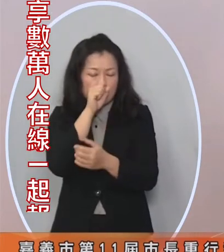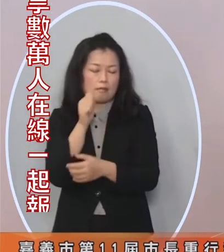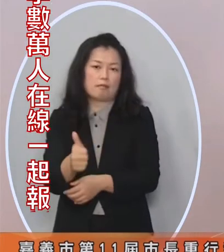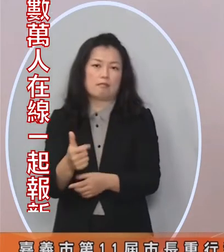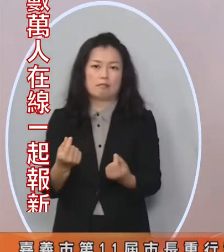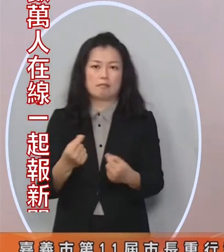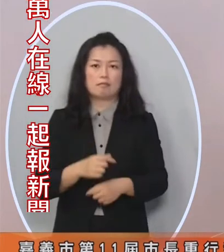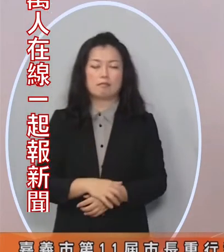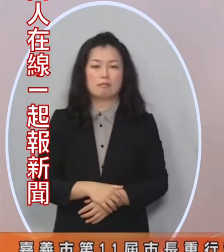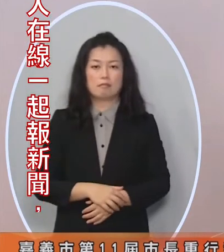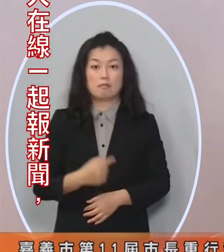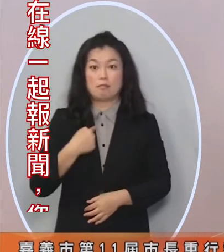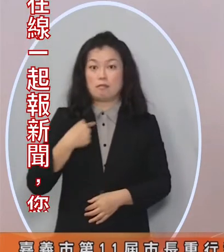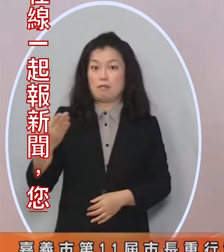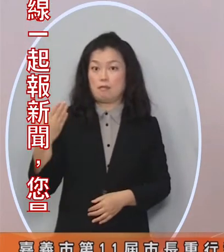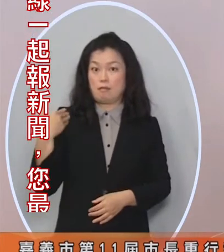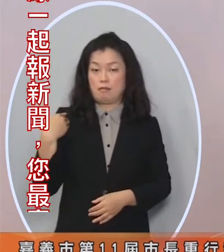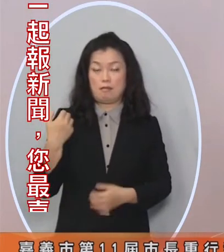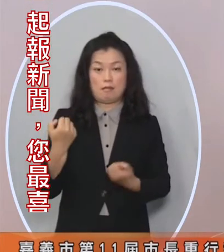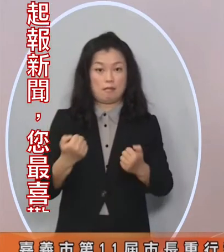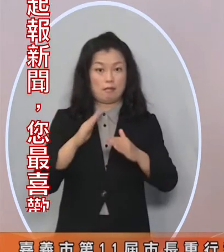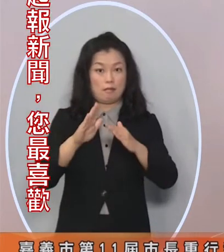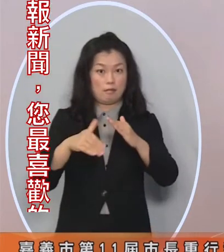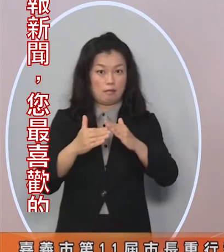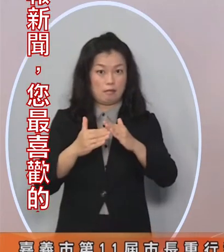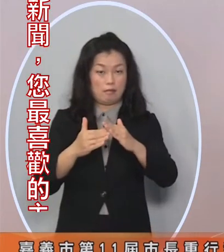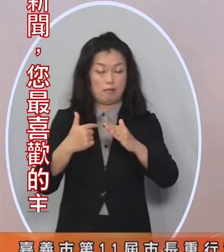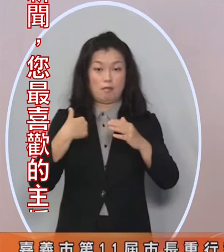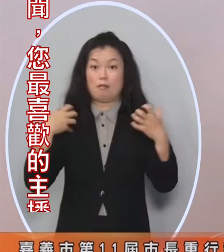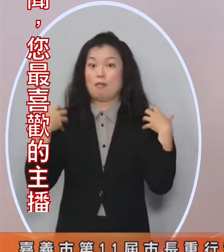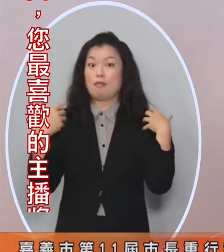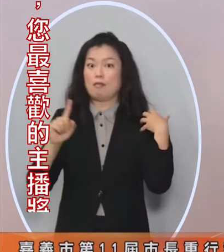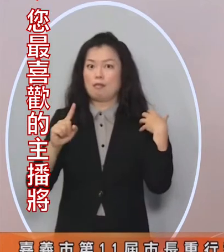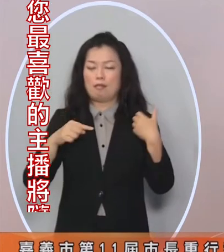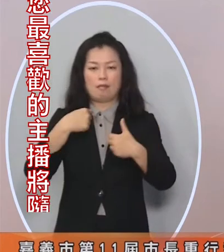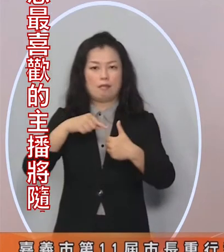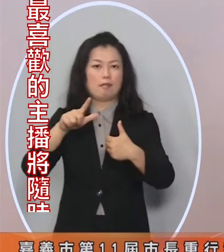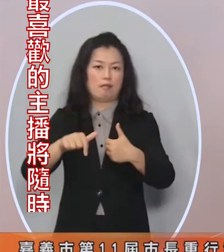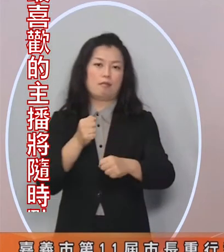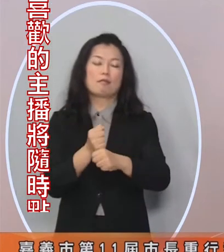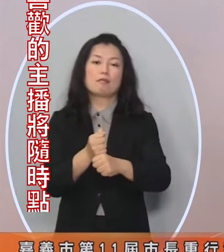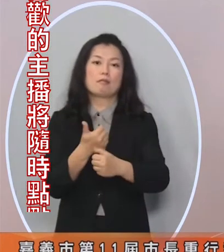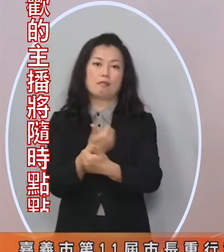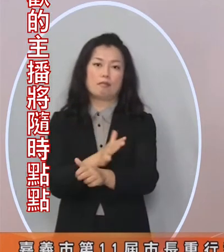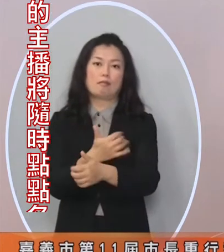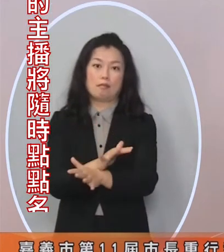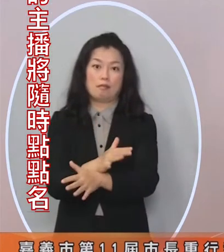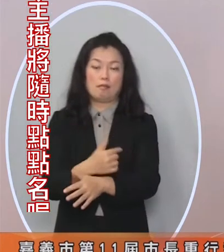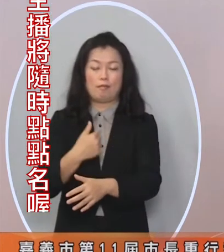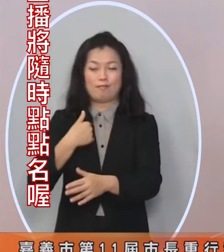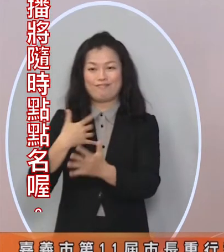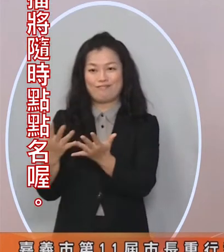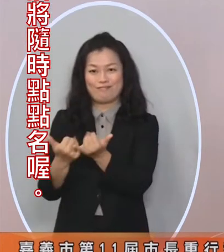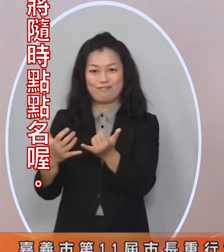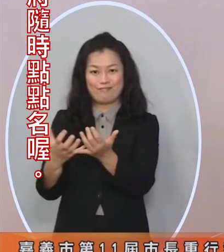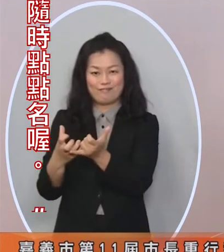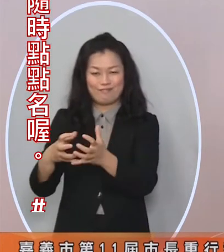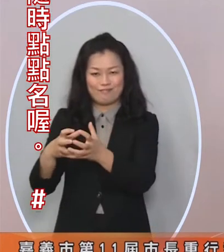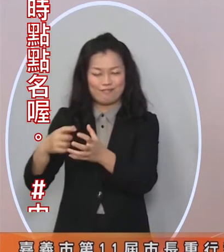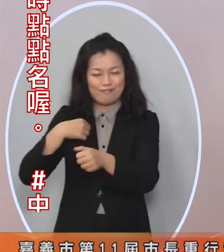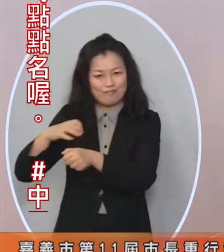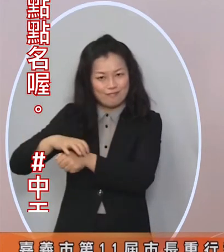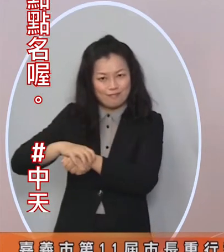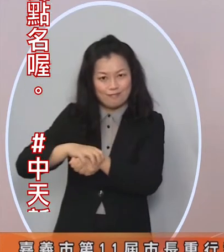凯生之前曾经在学校担任过教职员，也经常带领着学生到嘉义